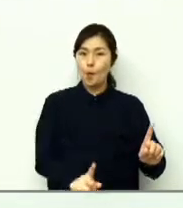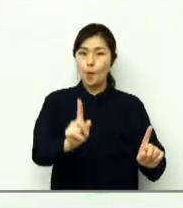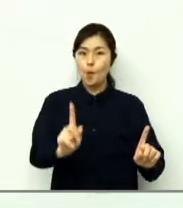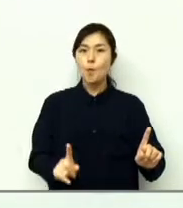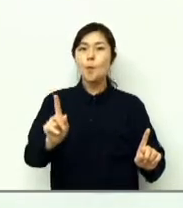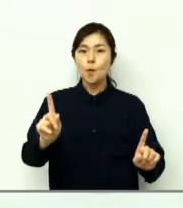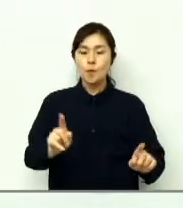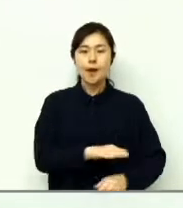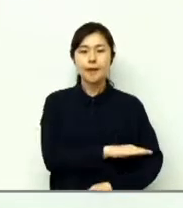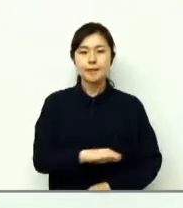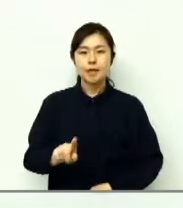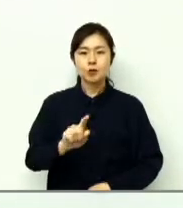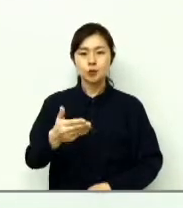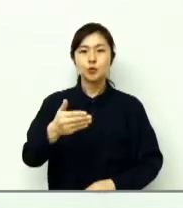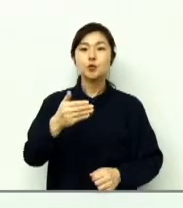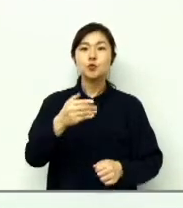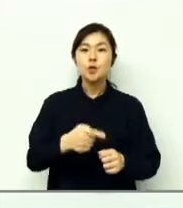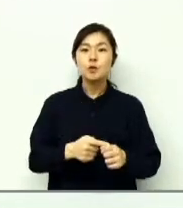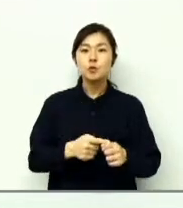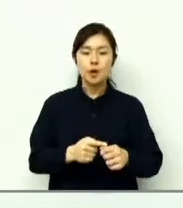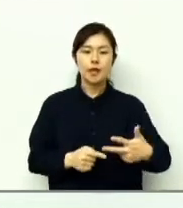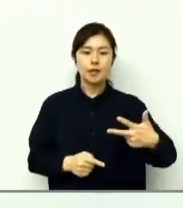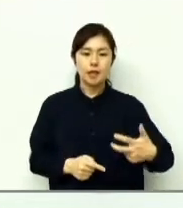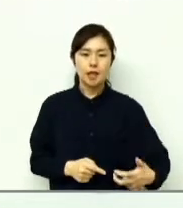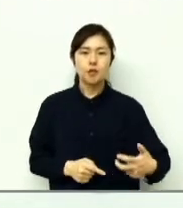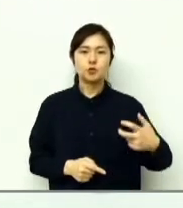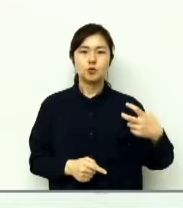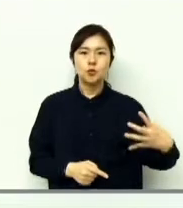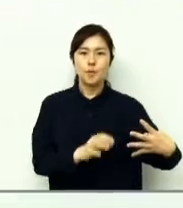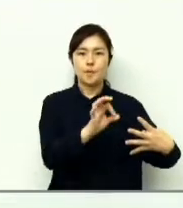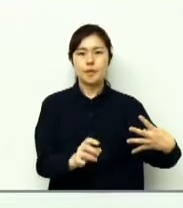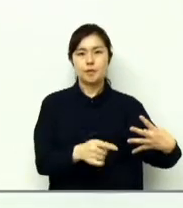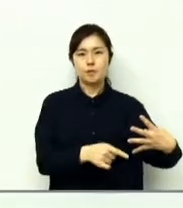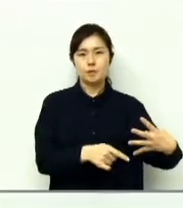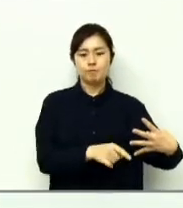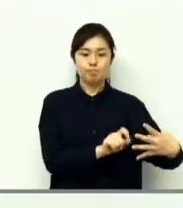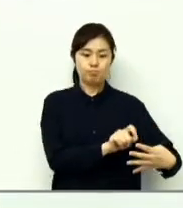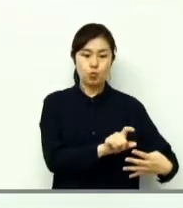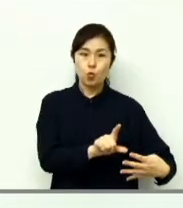成19年に 74.0% から、おかげさまで約10年で